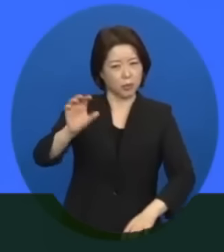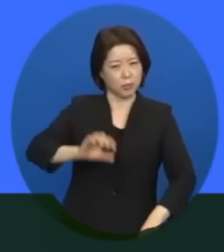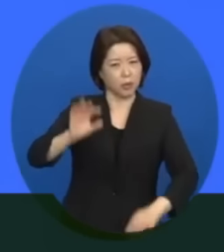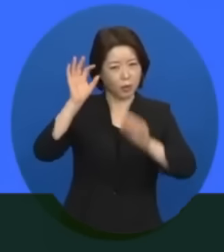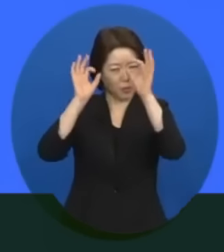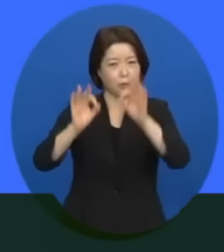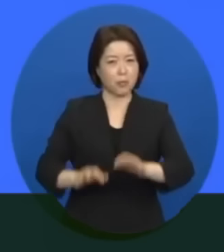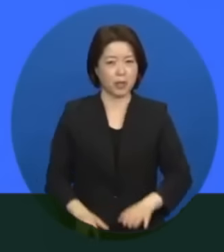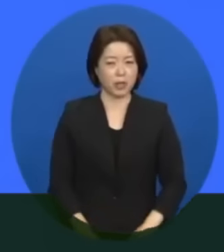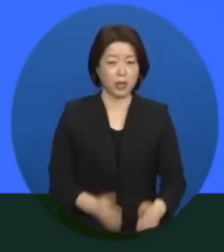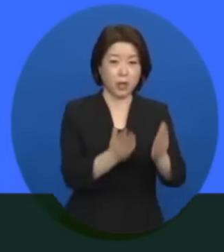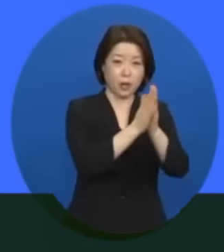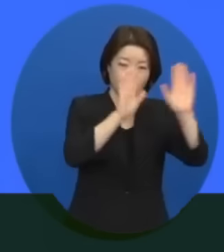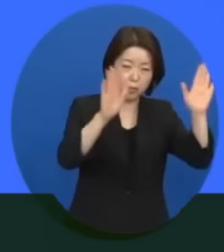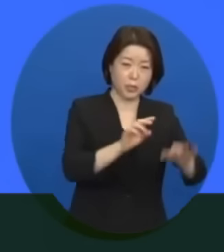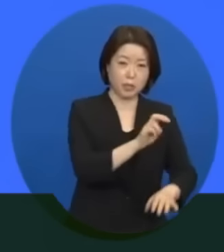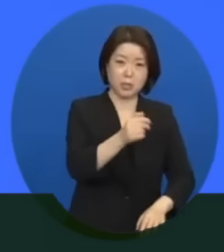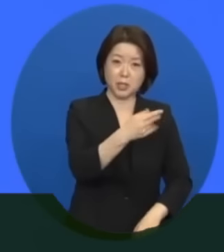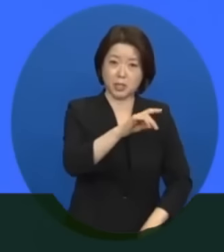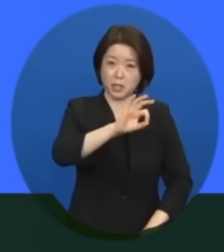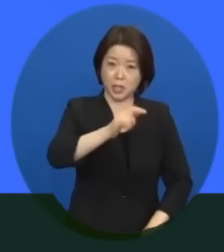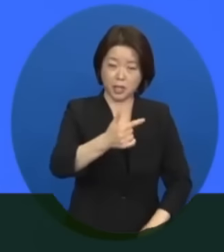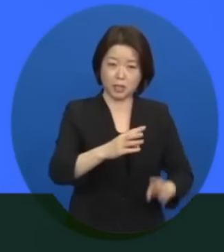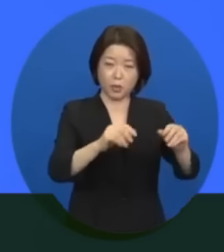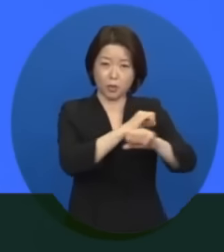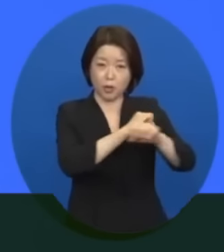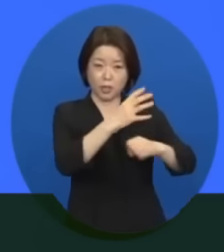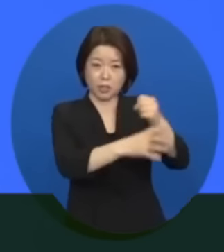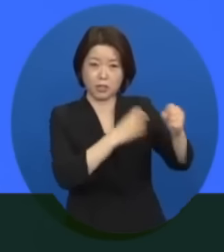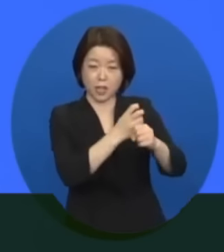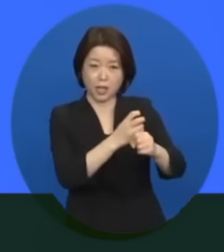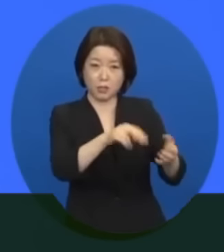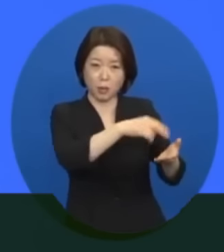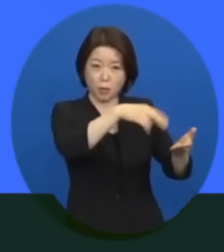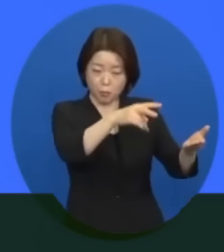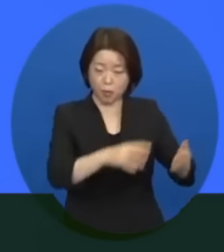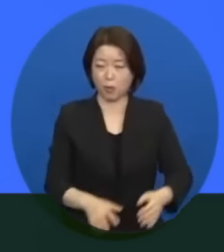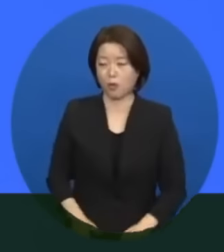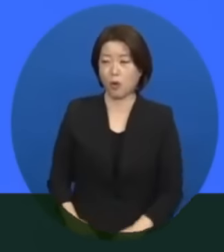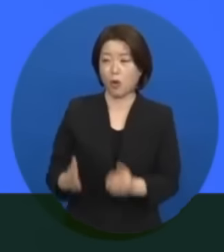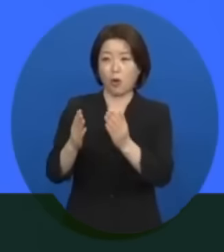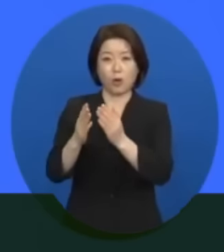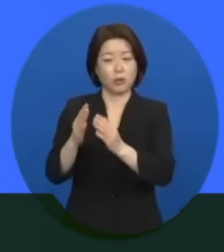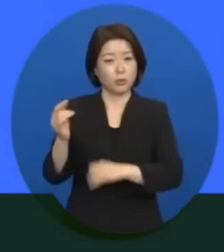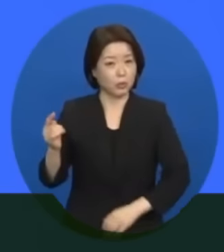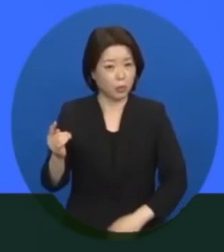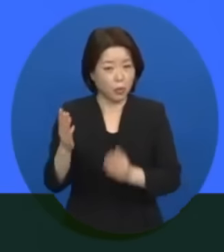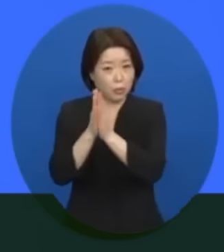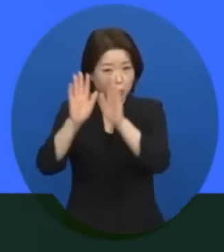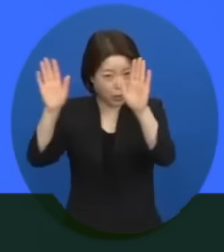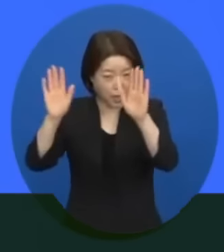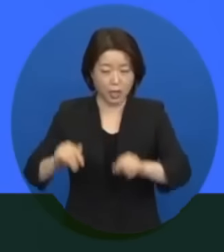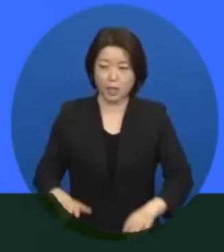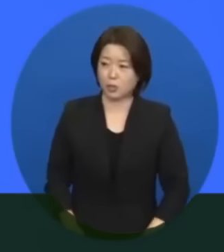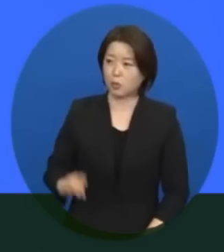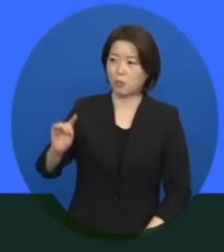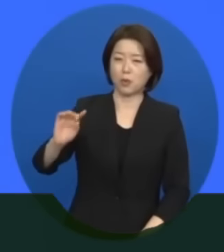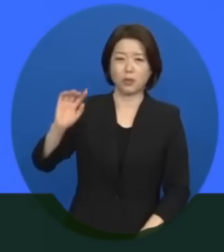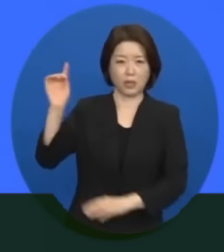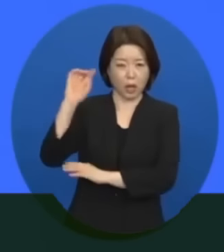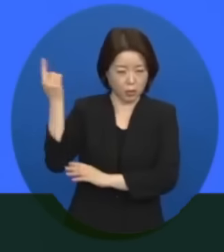미디안 광야에서 40년 요셉이 노예와 죄수로 서의 한 13년 정도 다윗이 광야에서도 한 13년